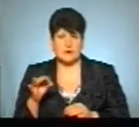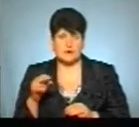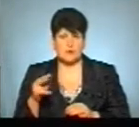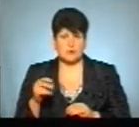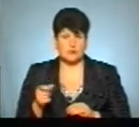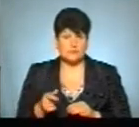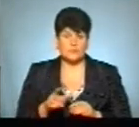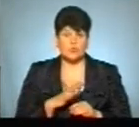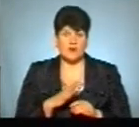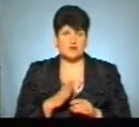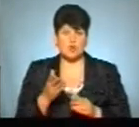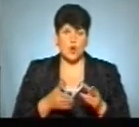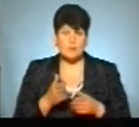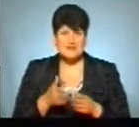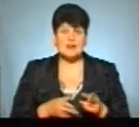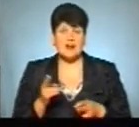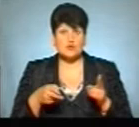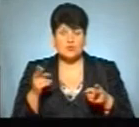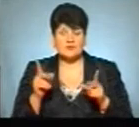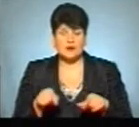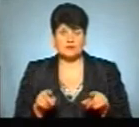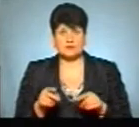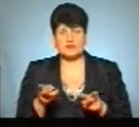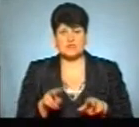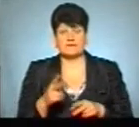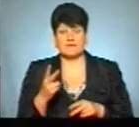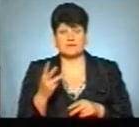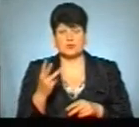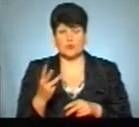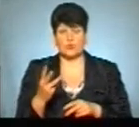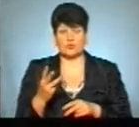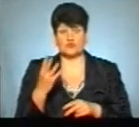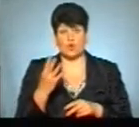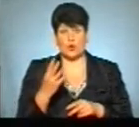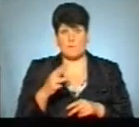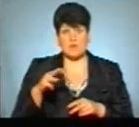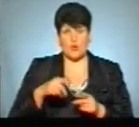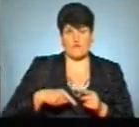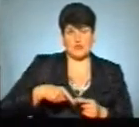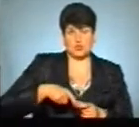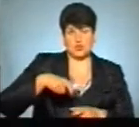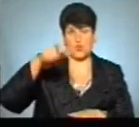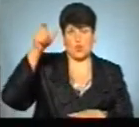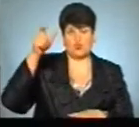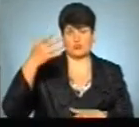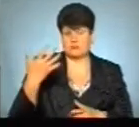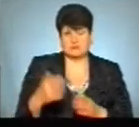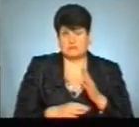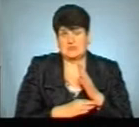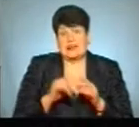дерево врізають повністю так, що залишається двох чи трьох, там, чи навіть чотирьохметровий стовбур, з надією на те, що там